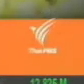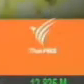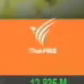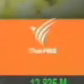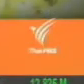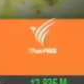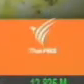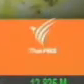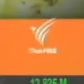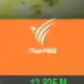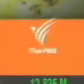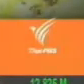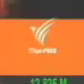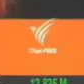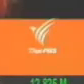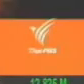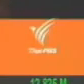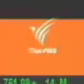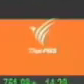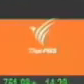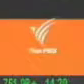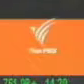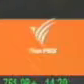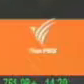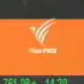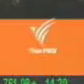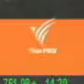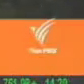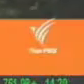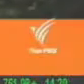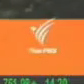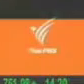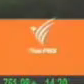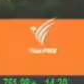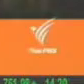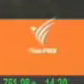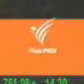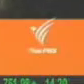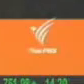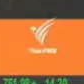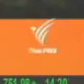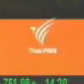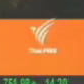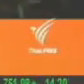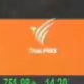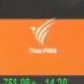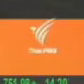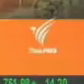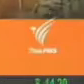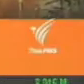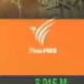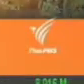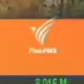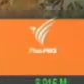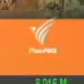จพื้นที่ชายแดนไทยกัมพูชา798กิโลเมตร ไอ้ตรงนี้มันมีปัญหาเนื่องจากปัญหาอยู่